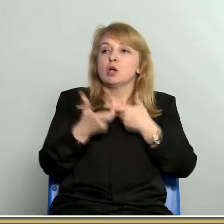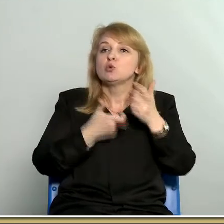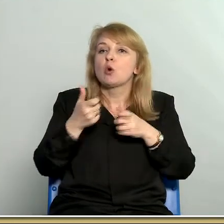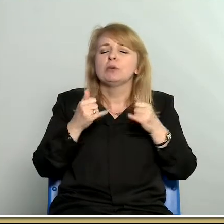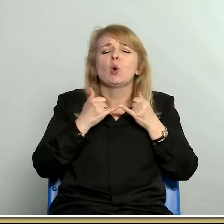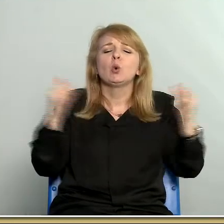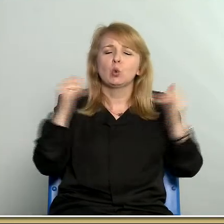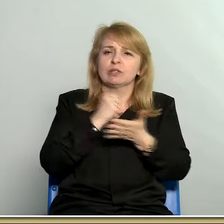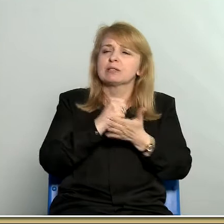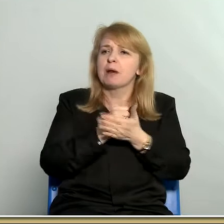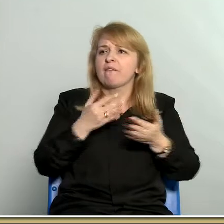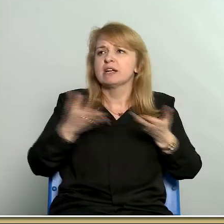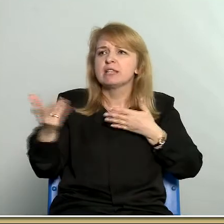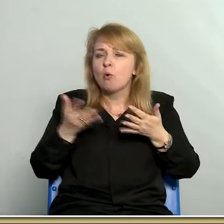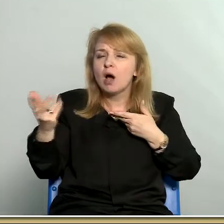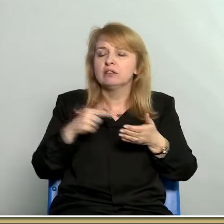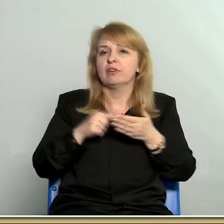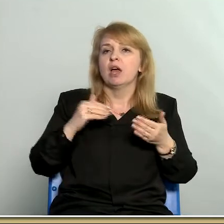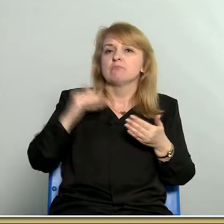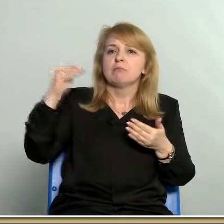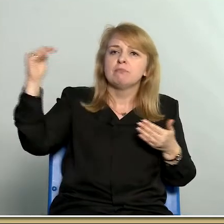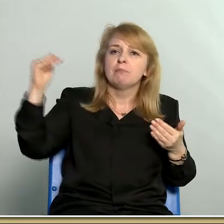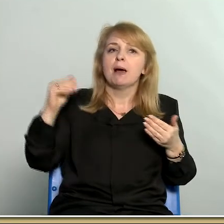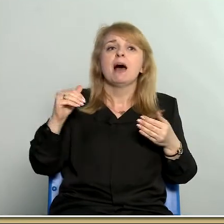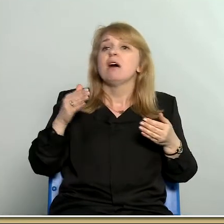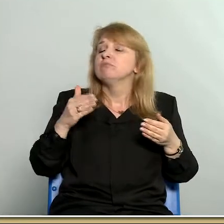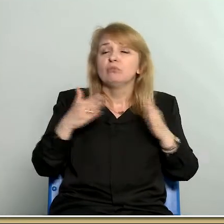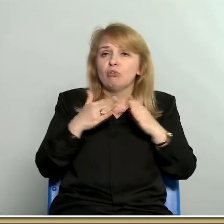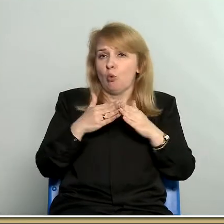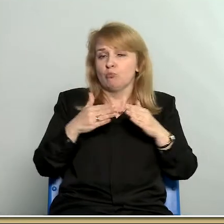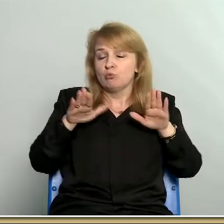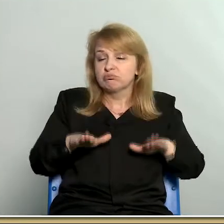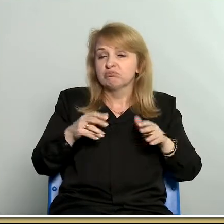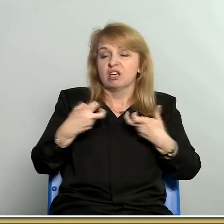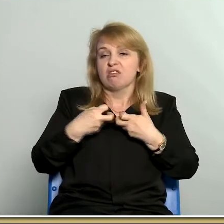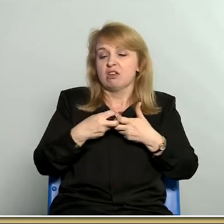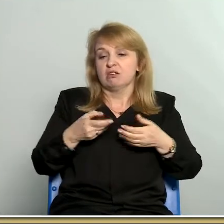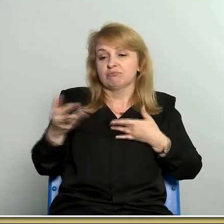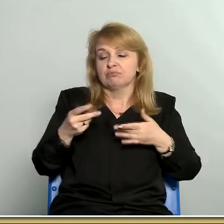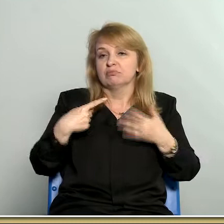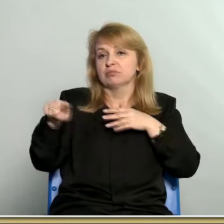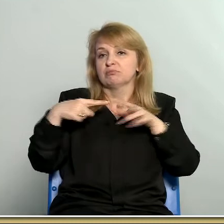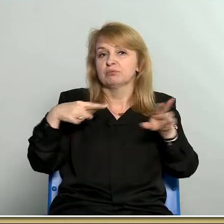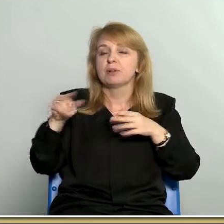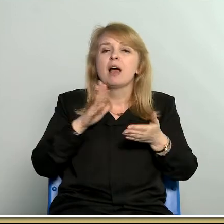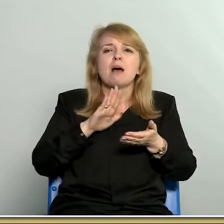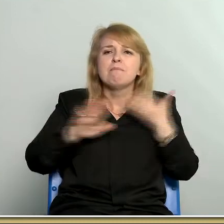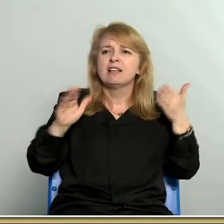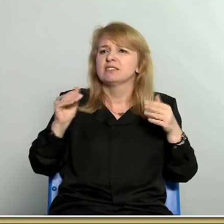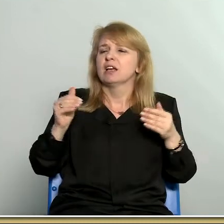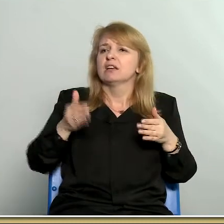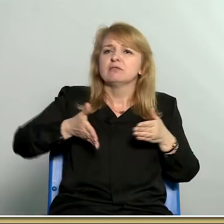czyli do możliwości nawet i czwartego, czyli załatwienia sprawy zdalnie, bez konieczności odwiedzenia urzędu.